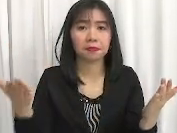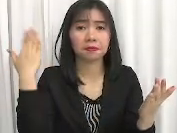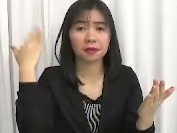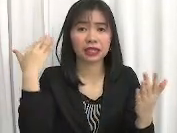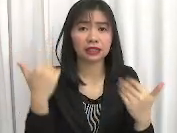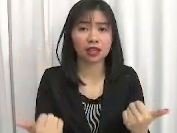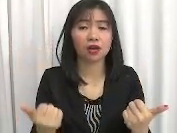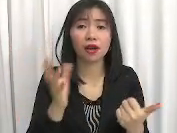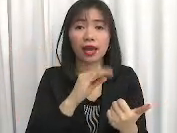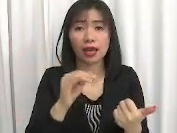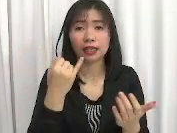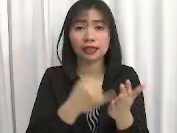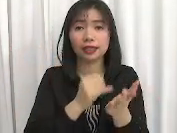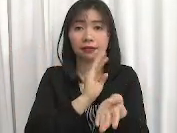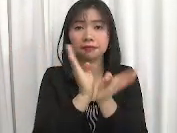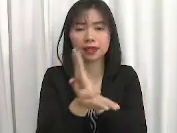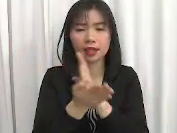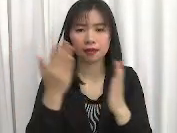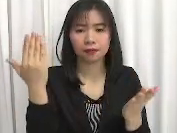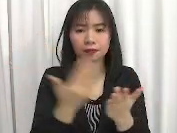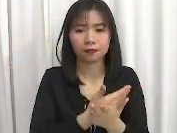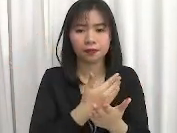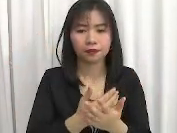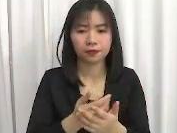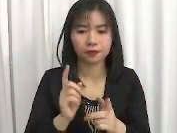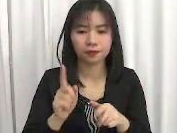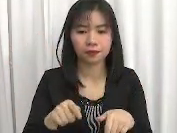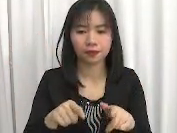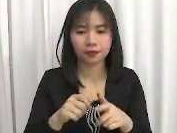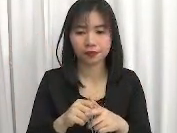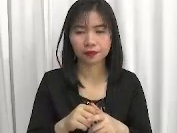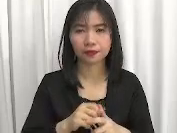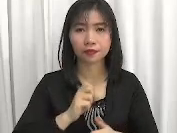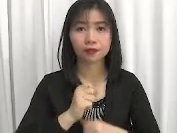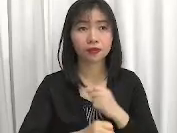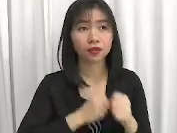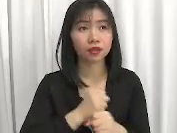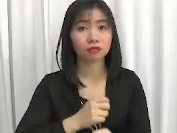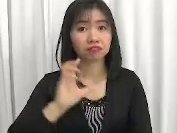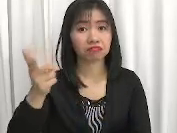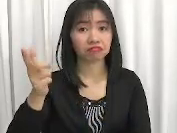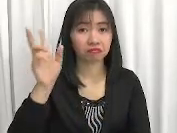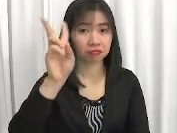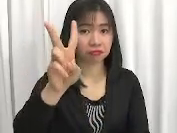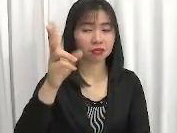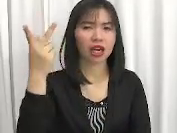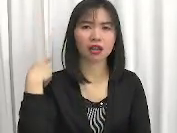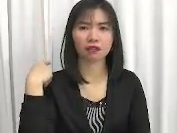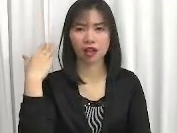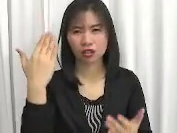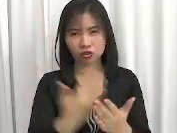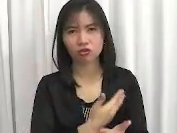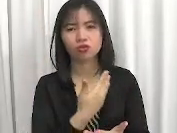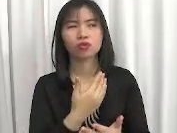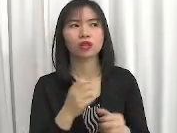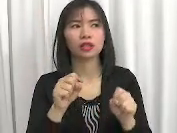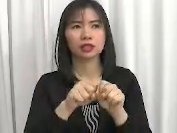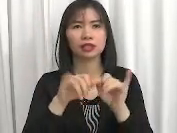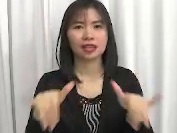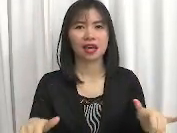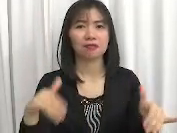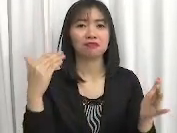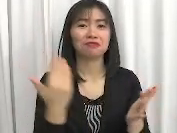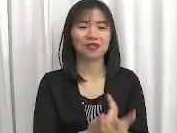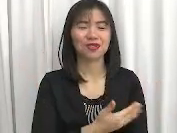nga, napakaganda na nitong 2022 ay bago na. Bago na ang inyong new sistema. Daddy. New daddy new na. Daddy